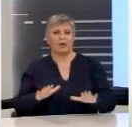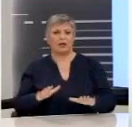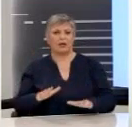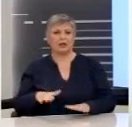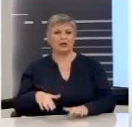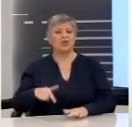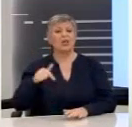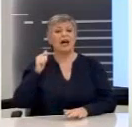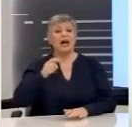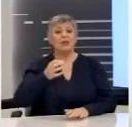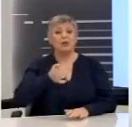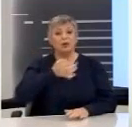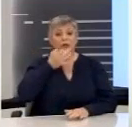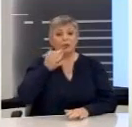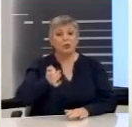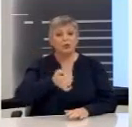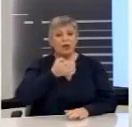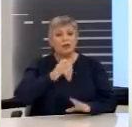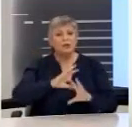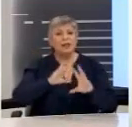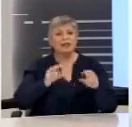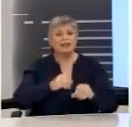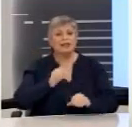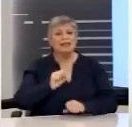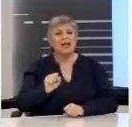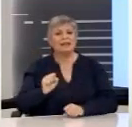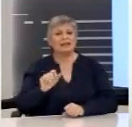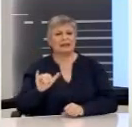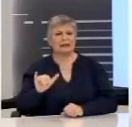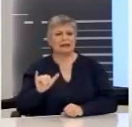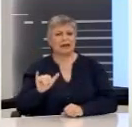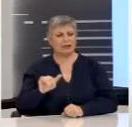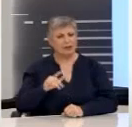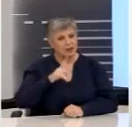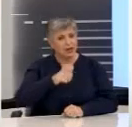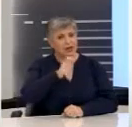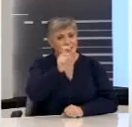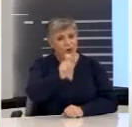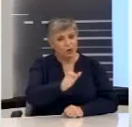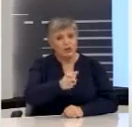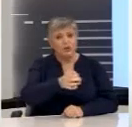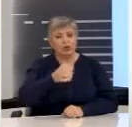έχει κάνει ο Γιαννουσάκης. Μπορεί να είναι αναξιόπιστος μάρτυρας, αλλά